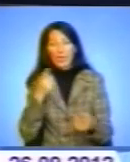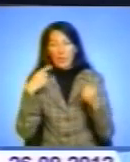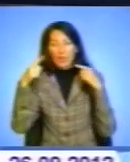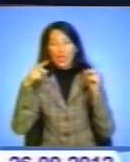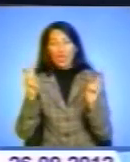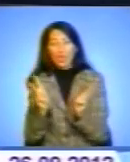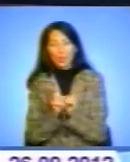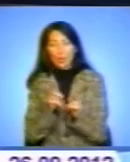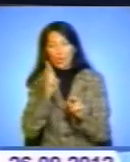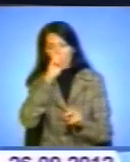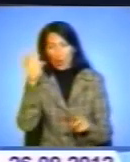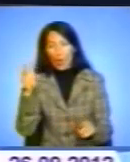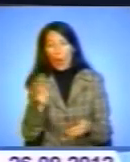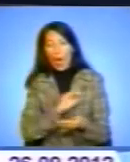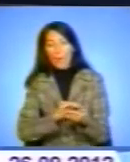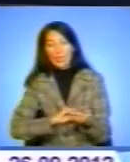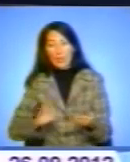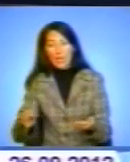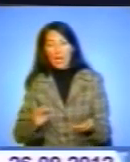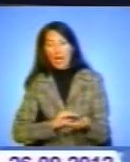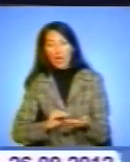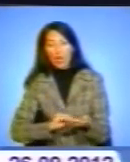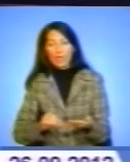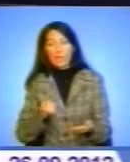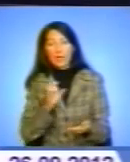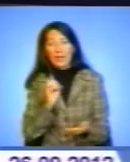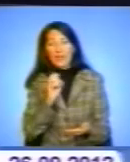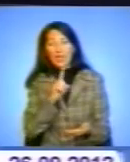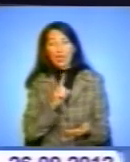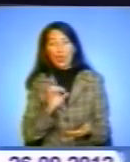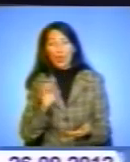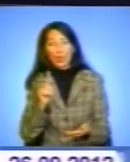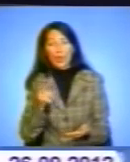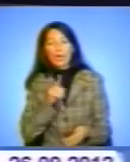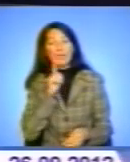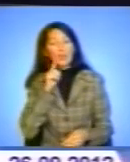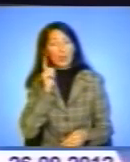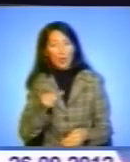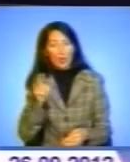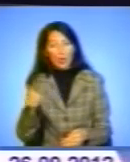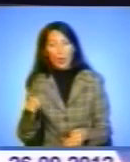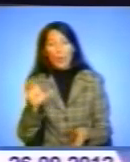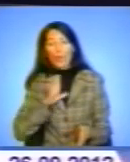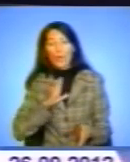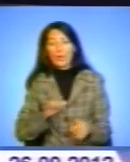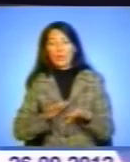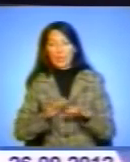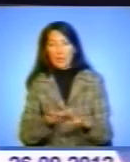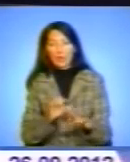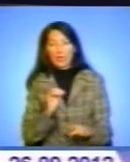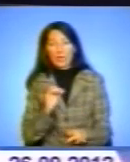відомого тернопільського письменника і журналіста Євгена Зузуляка із молоддю. Побувала на заході Ірина Терлюк.